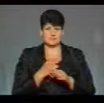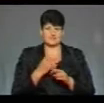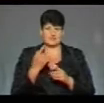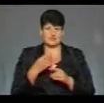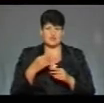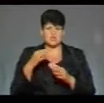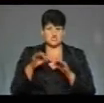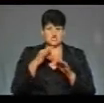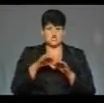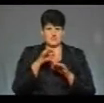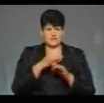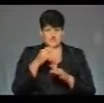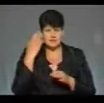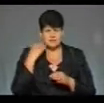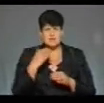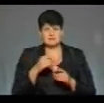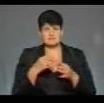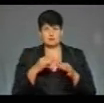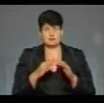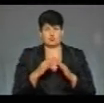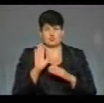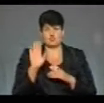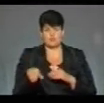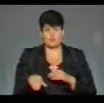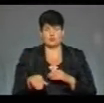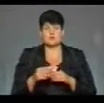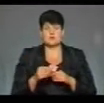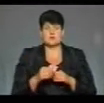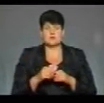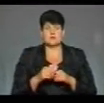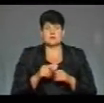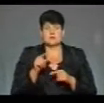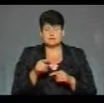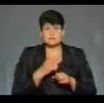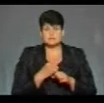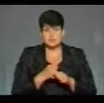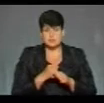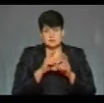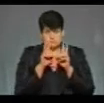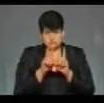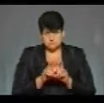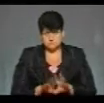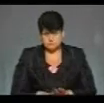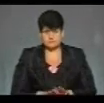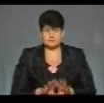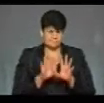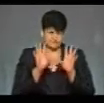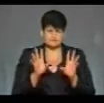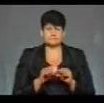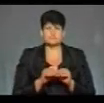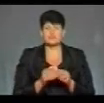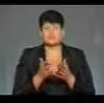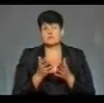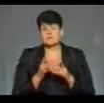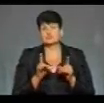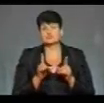швів і відпустили додому. Після ДТП відправили людину у лікарню, там зробили комплексне обстеження.